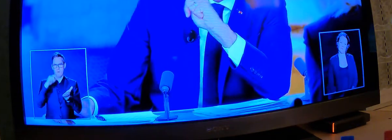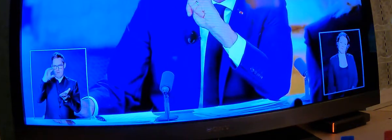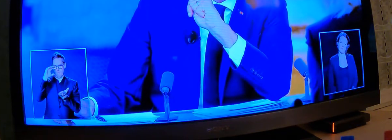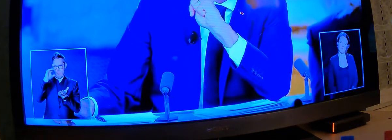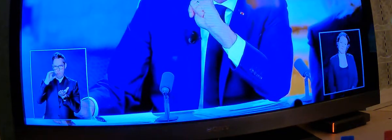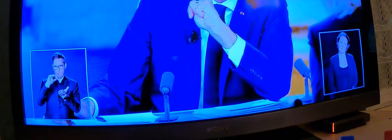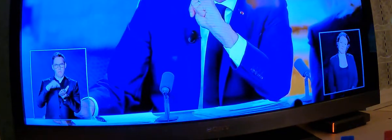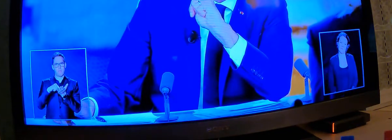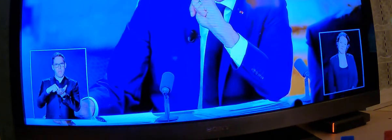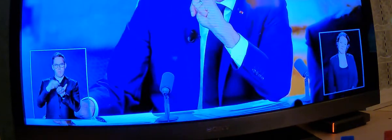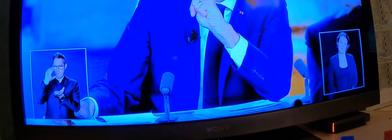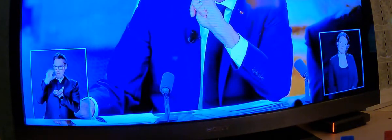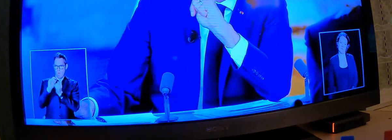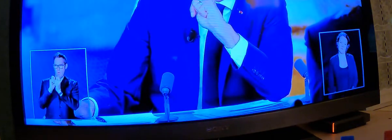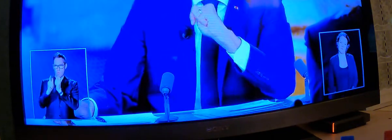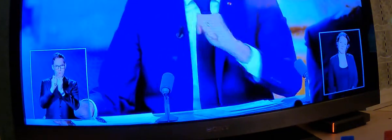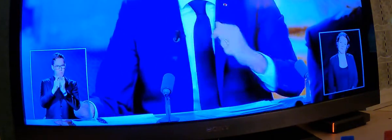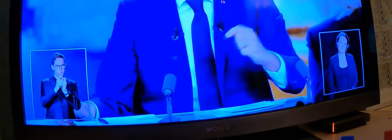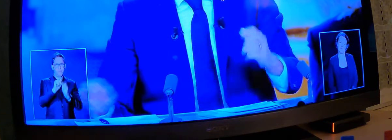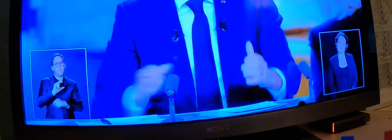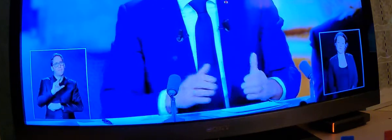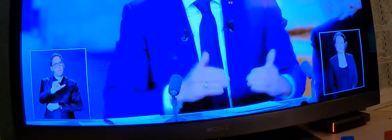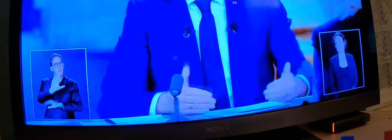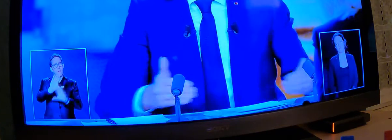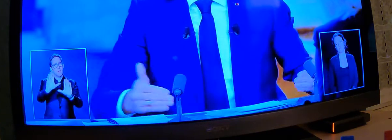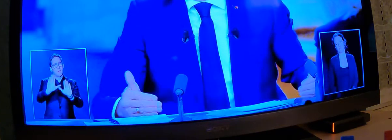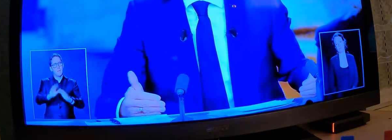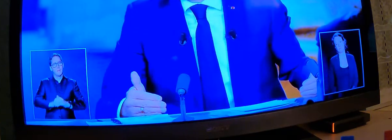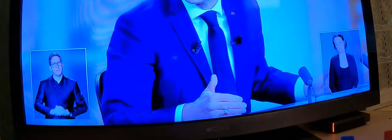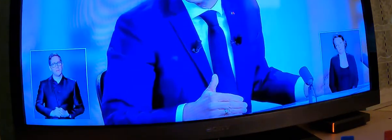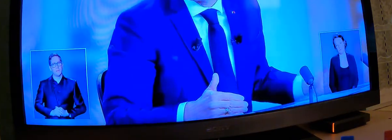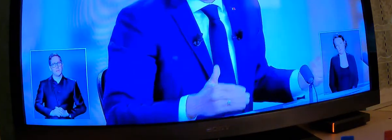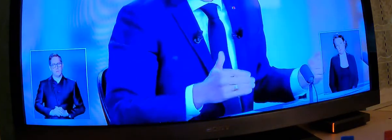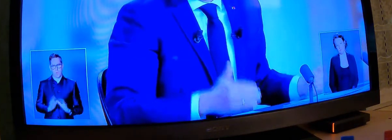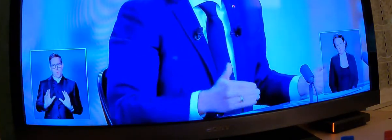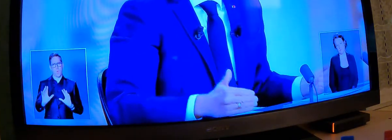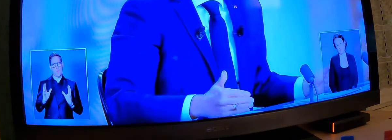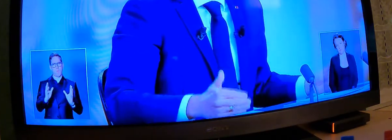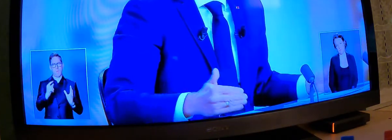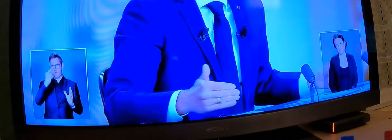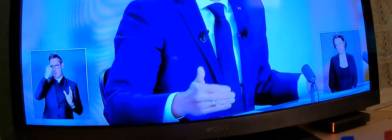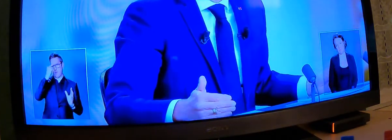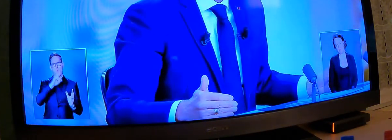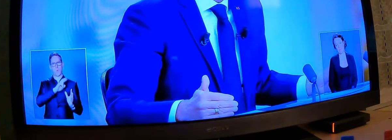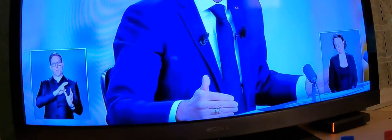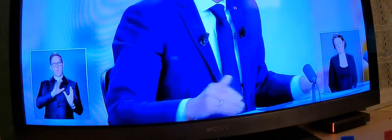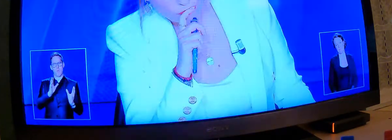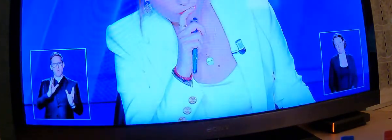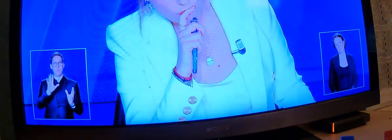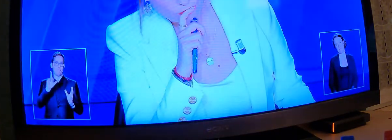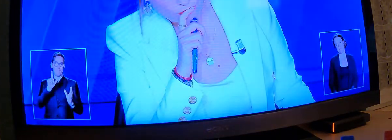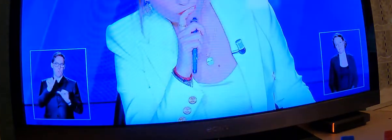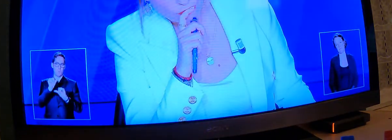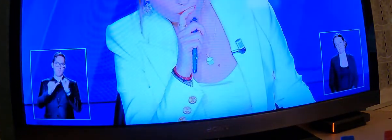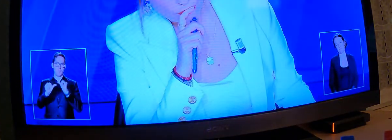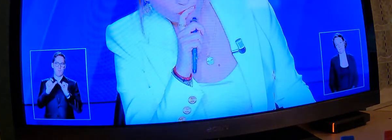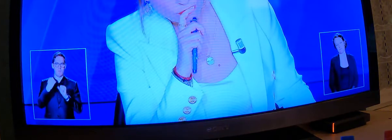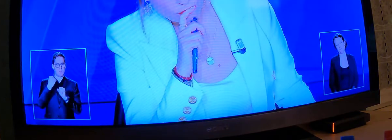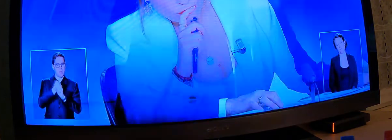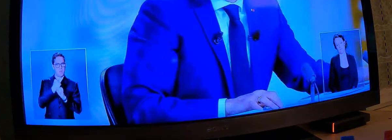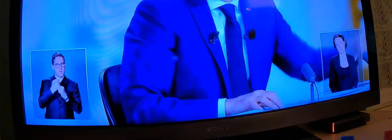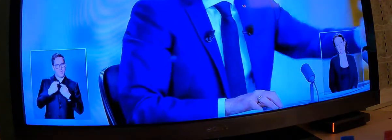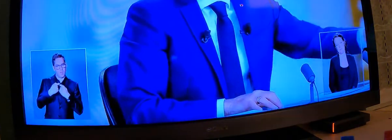si les Françaises et les Français me font confiance. Et donc, il n'y a qu'une manière de financer. C'est de travailler progressivement plus, avec un pilier qui est le